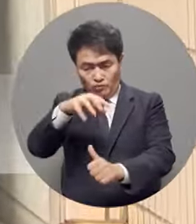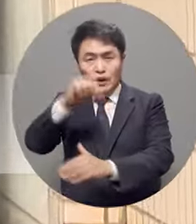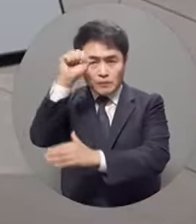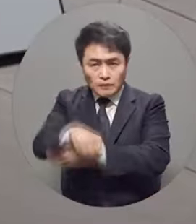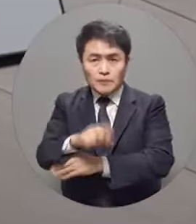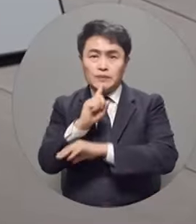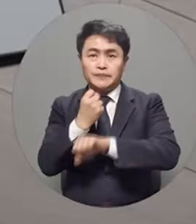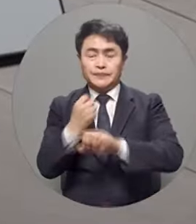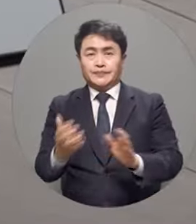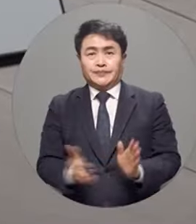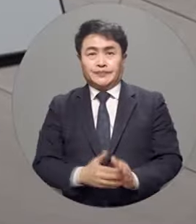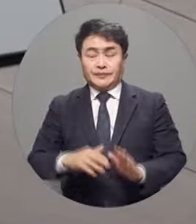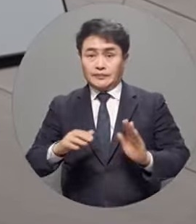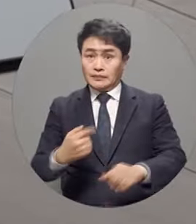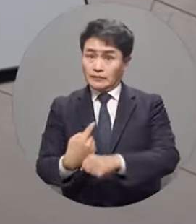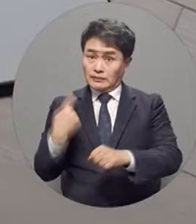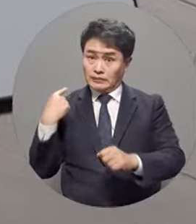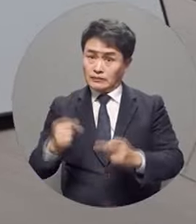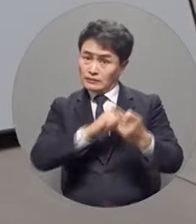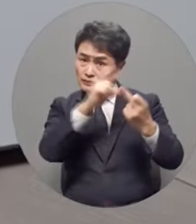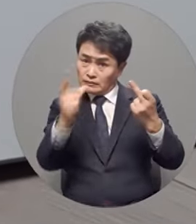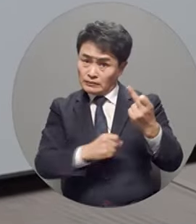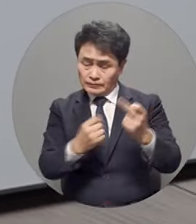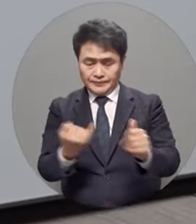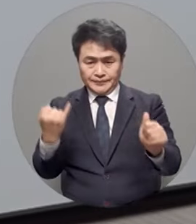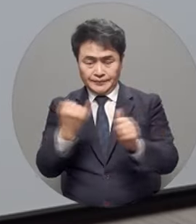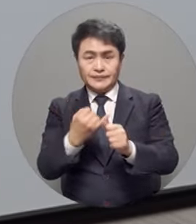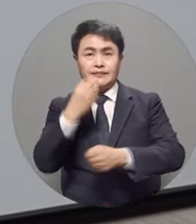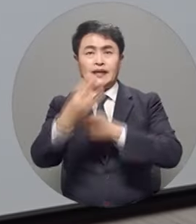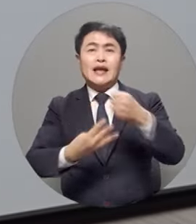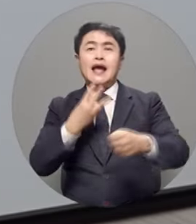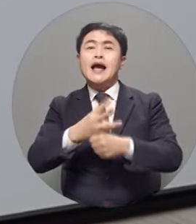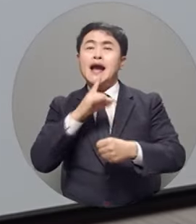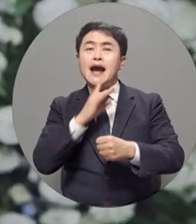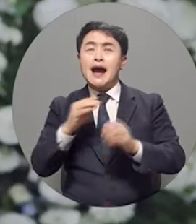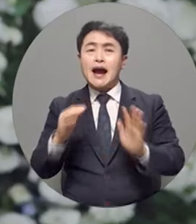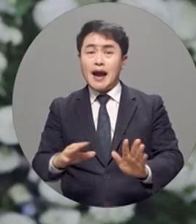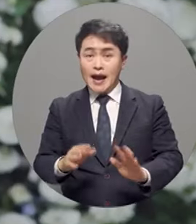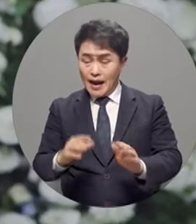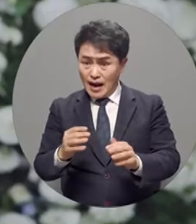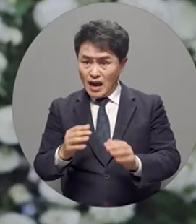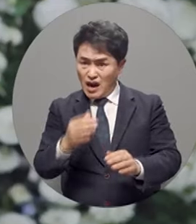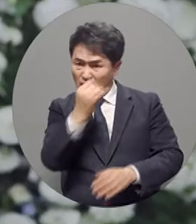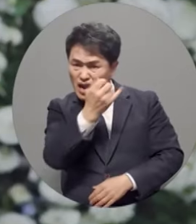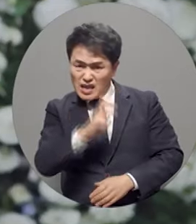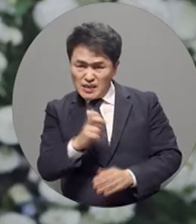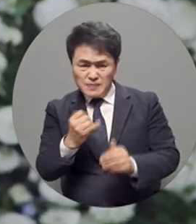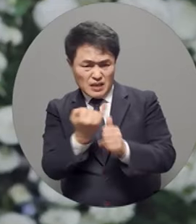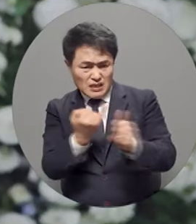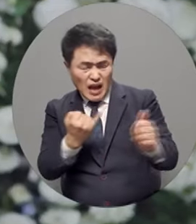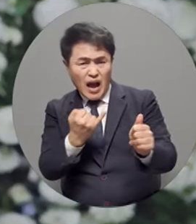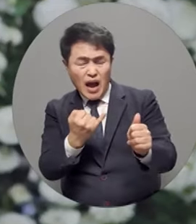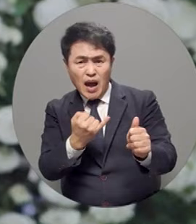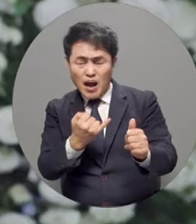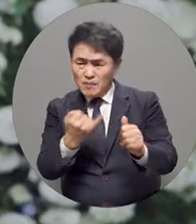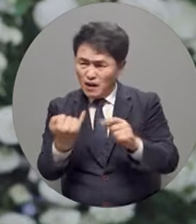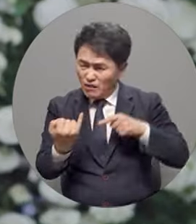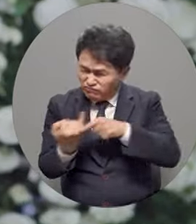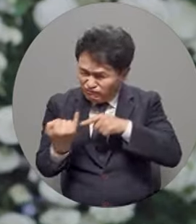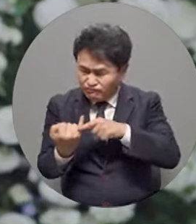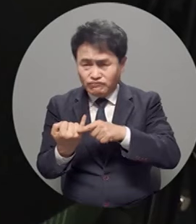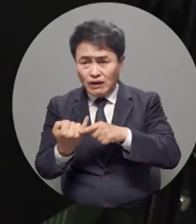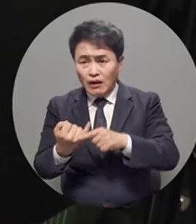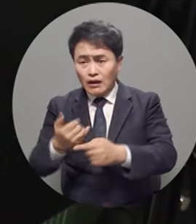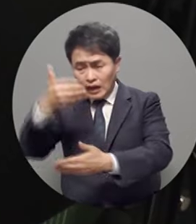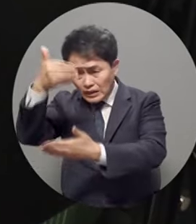발부했습니다. 지난해 12월, 결혼 약 3년 만에 임 씨는 남편의 가혹행위를 고발하는 유서를 남기고 세상을